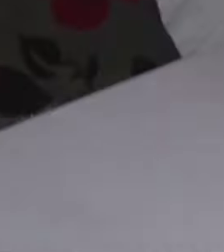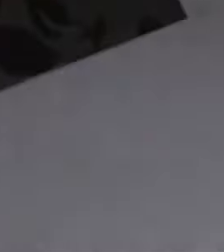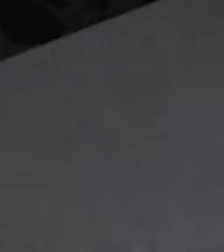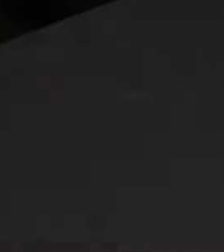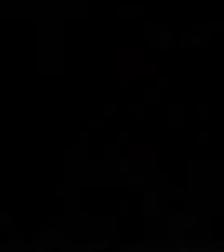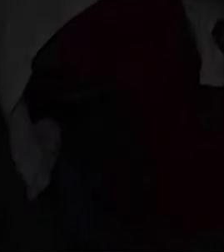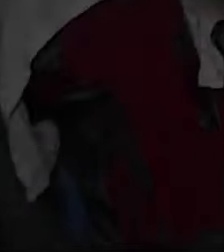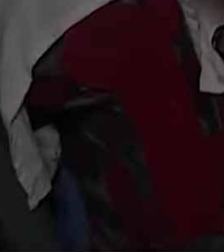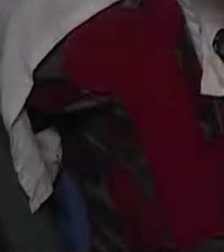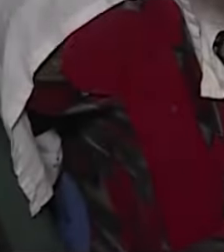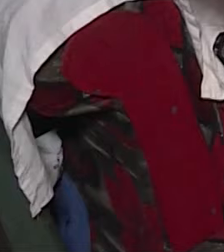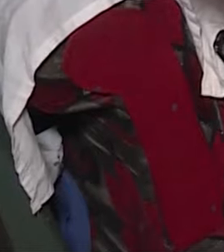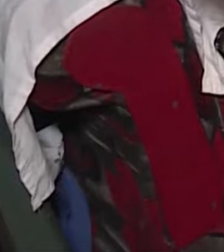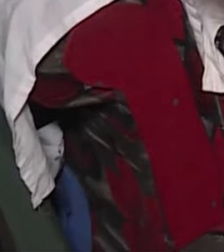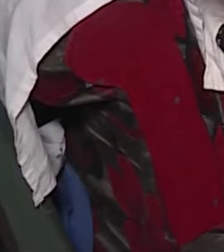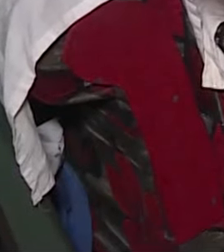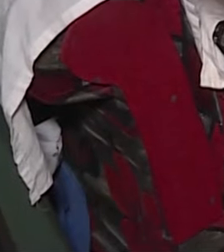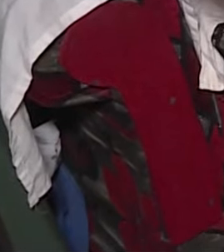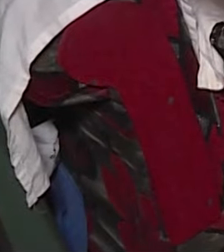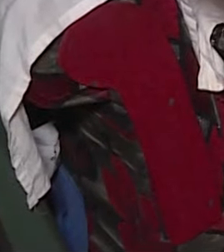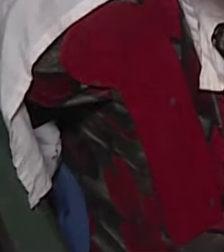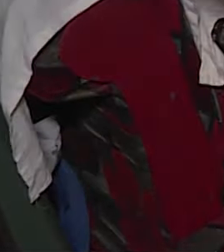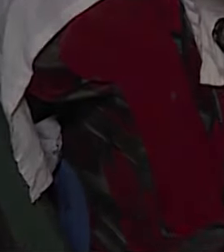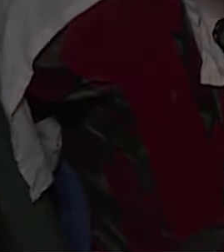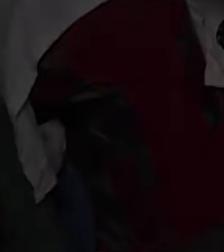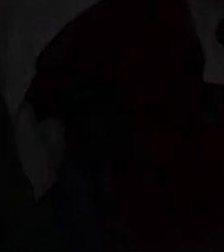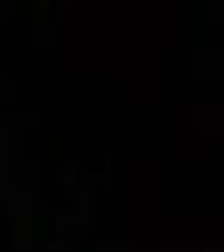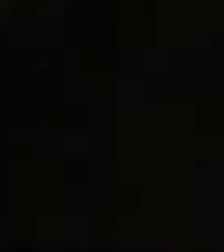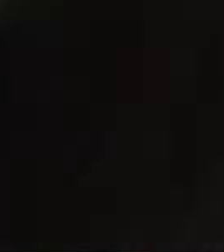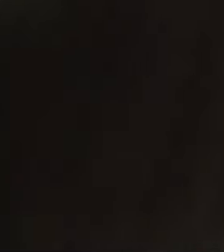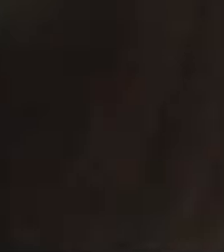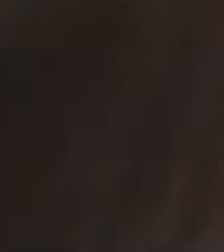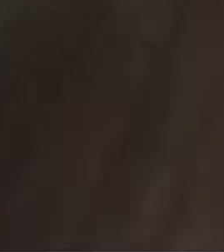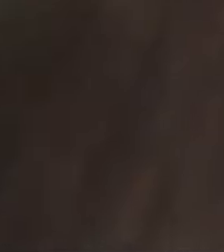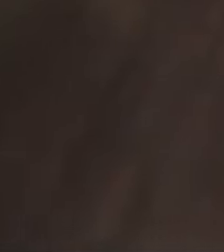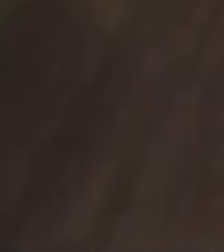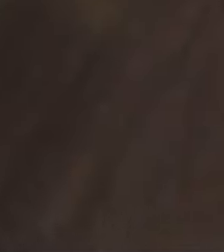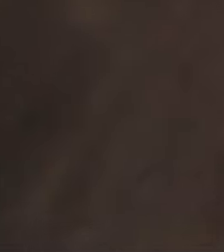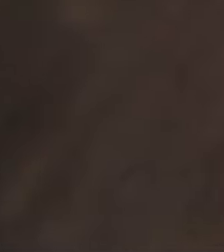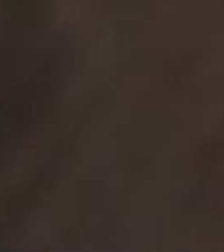Thank you.